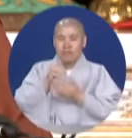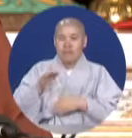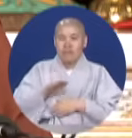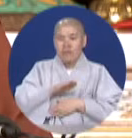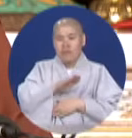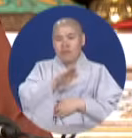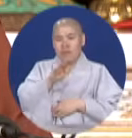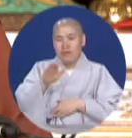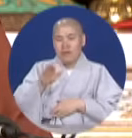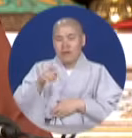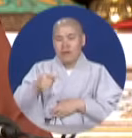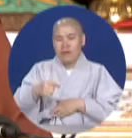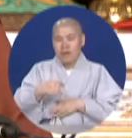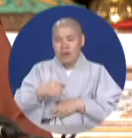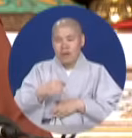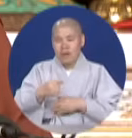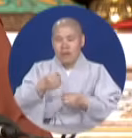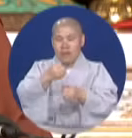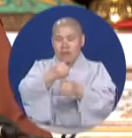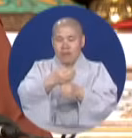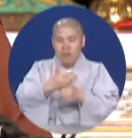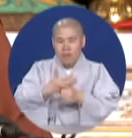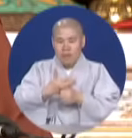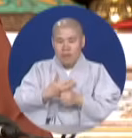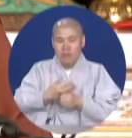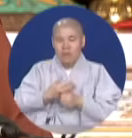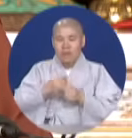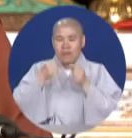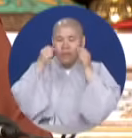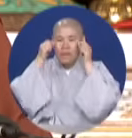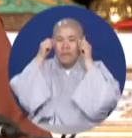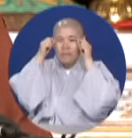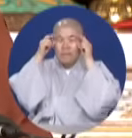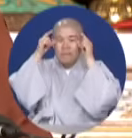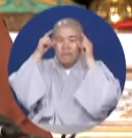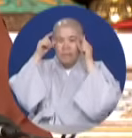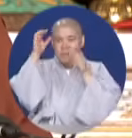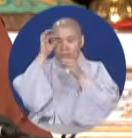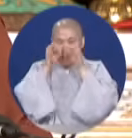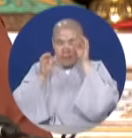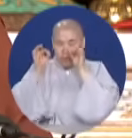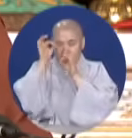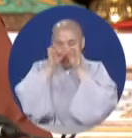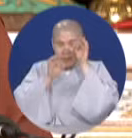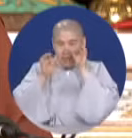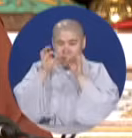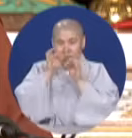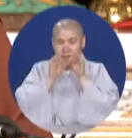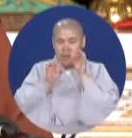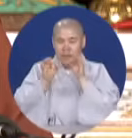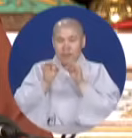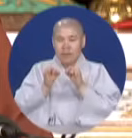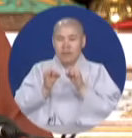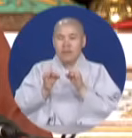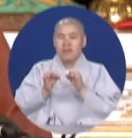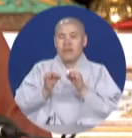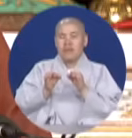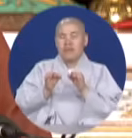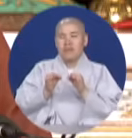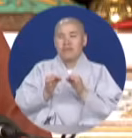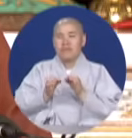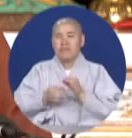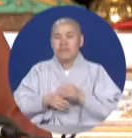우리에게 전해주시고자 한 그 깨달음을 이제 찾아 들어가는 이제 이런